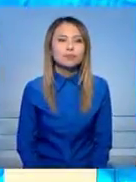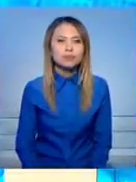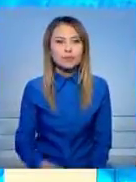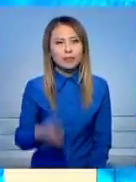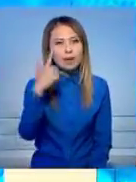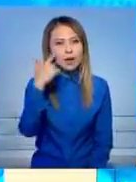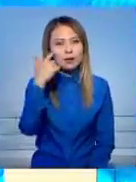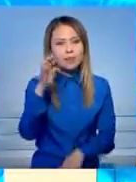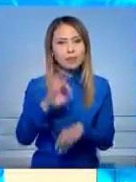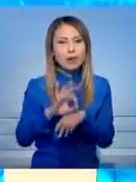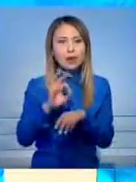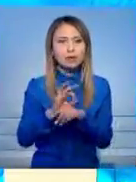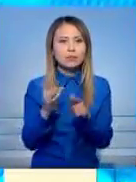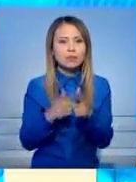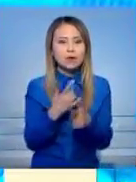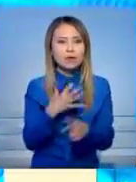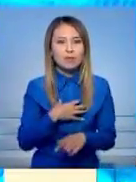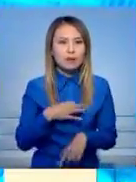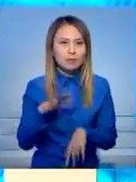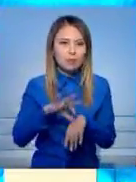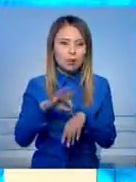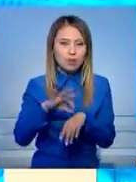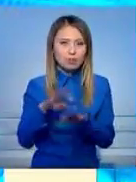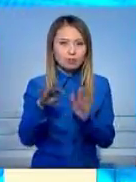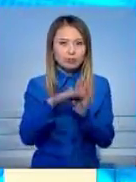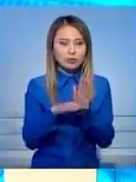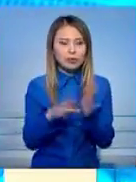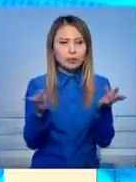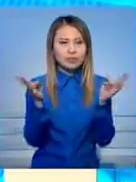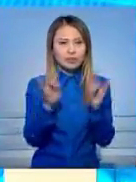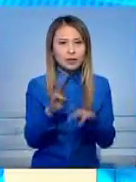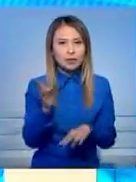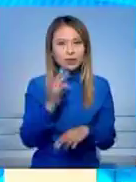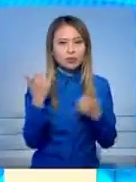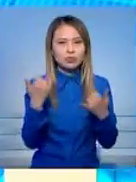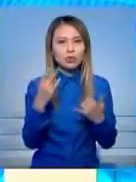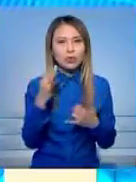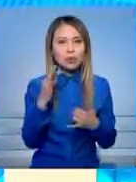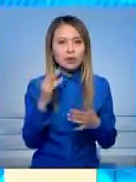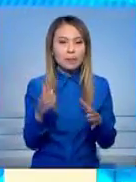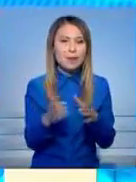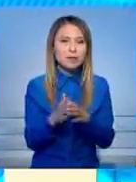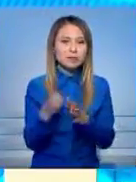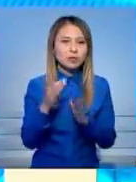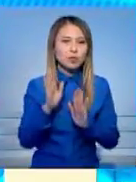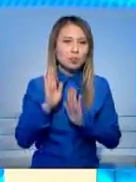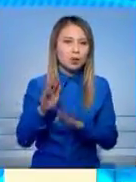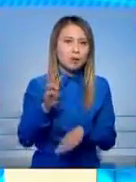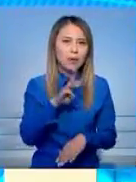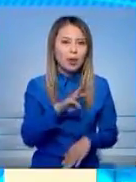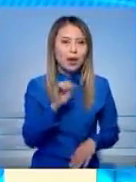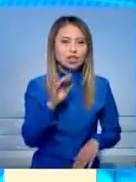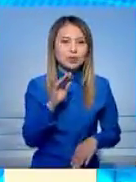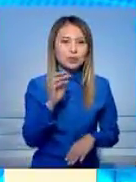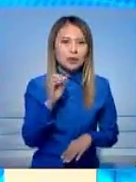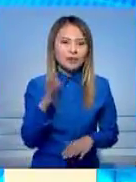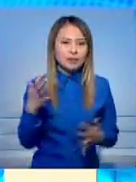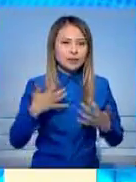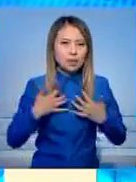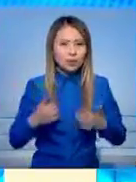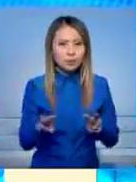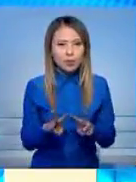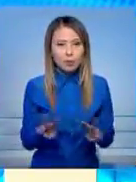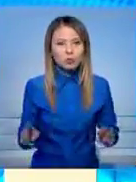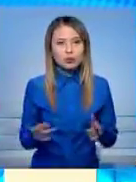Қант диабет әлеуметтік маңызды аурулар тізімінде қалуы қажет. Бүгін Нұр Отан партиясы төрағасының бірінші орынбасары Мәулен Әшімбаев денсаулық